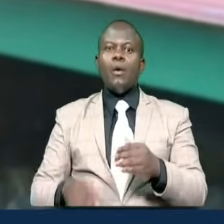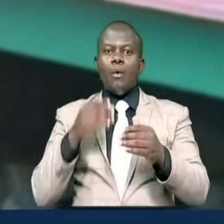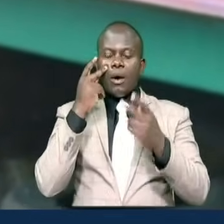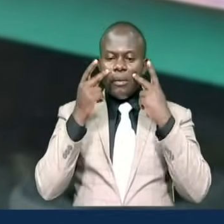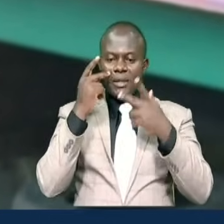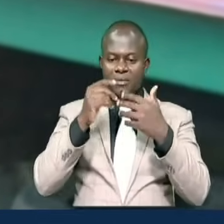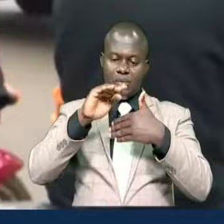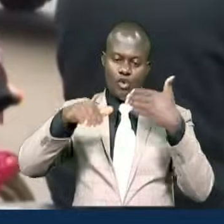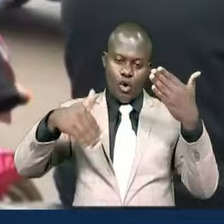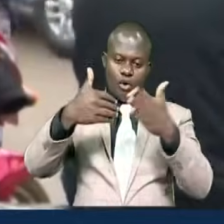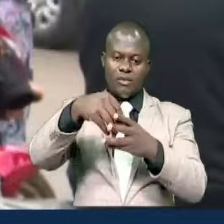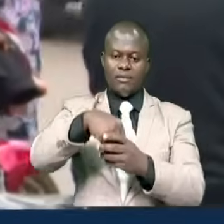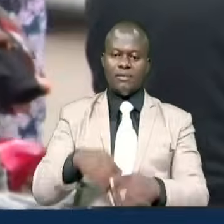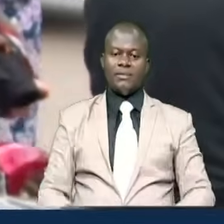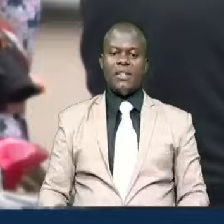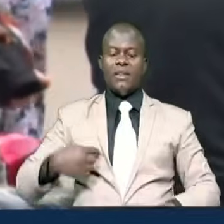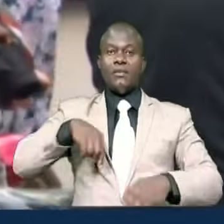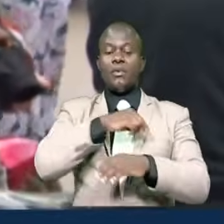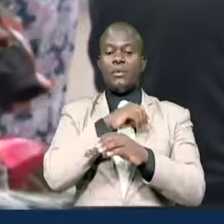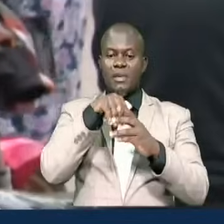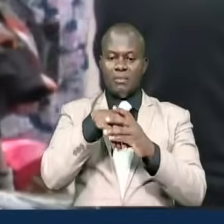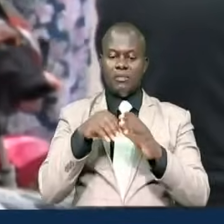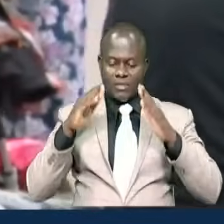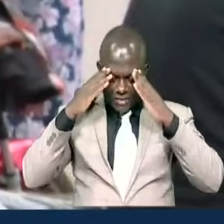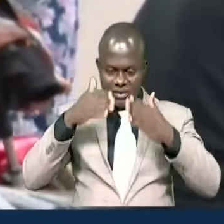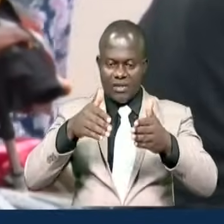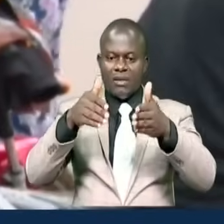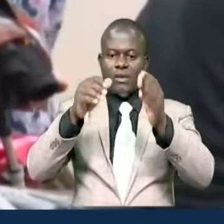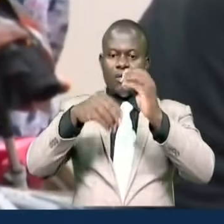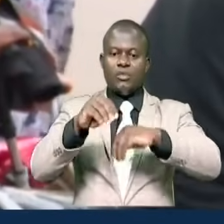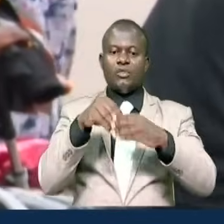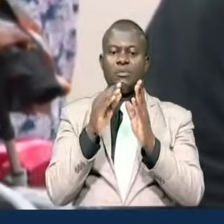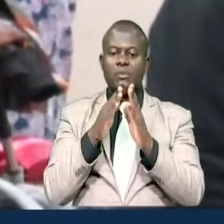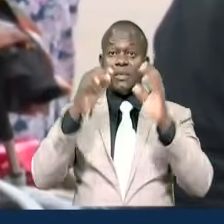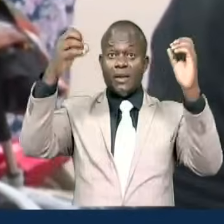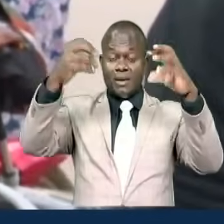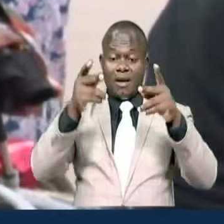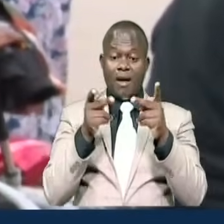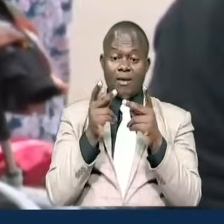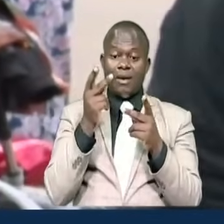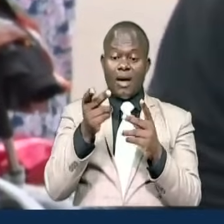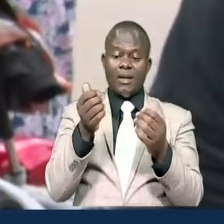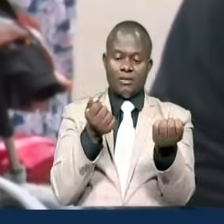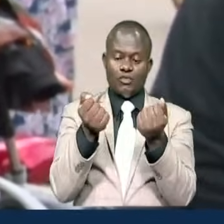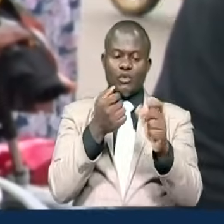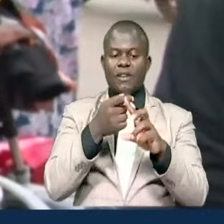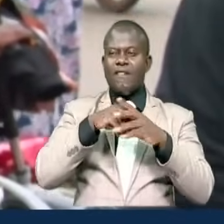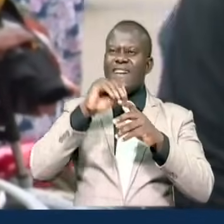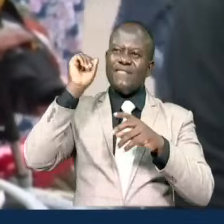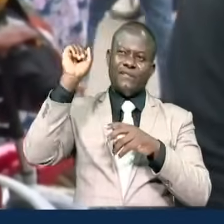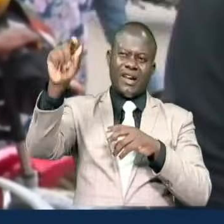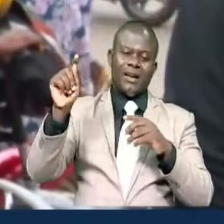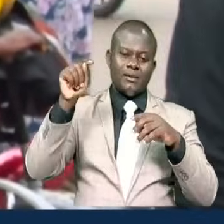urese ari kwisangamo turi mu gice cyahariwe ubucuruzi mu mujyi wa Kigali Nyarugenge nyirizina ahari imodoka ziba zaturutse mu ntara zaje